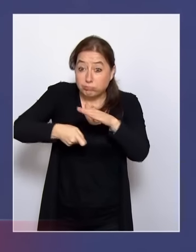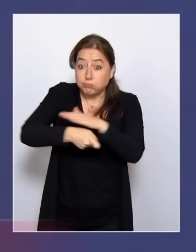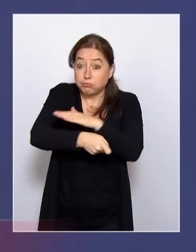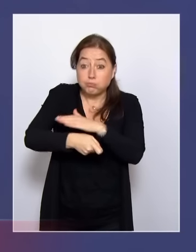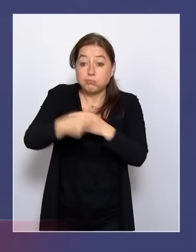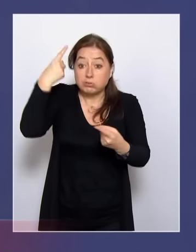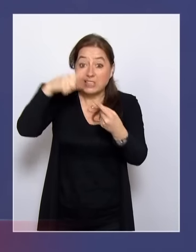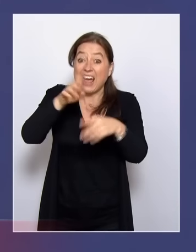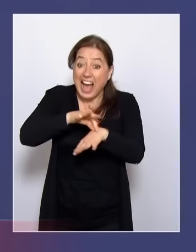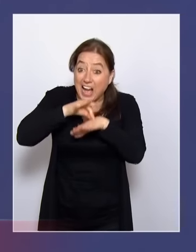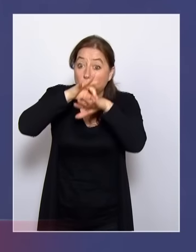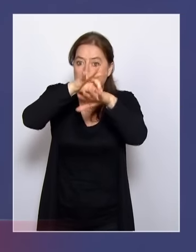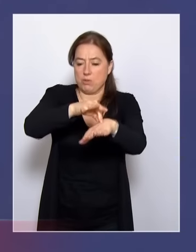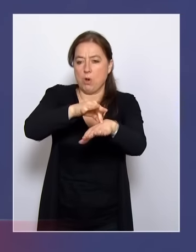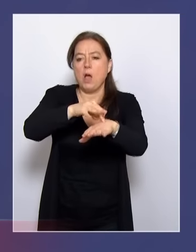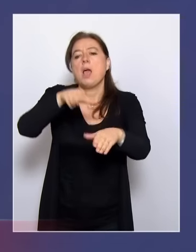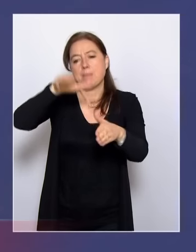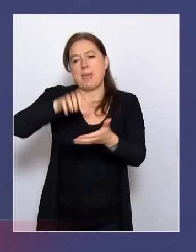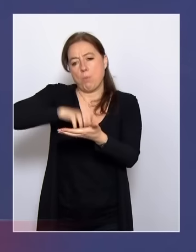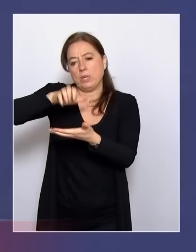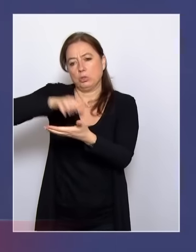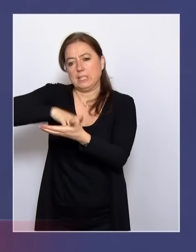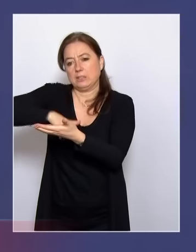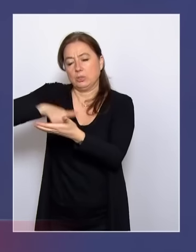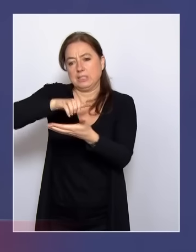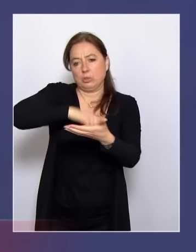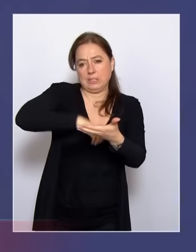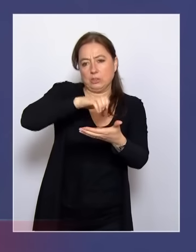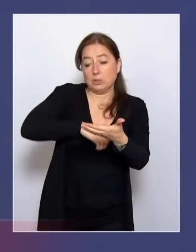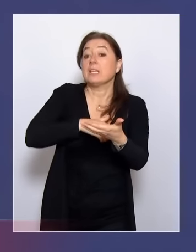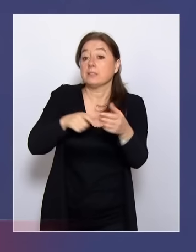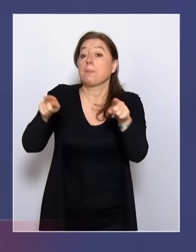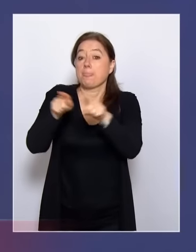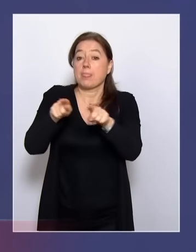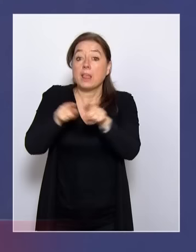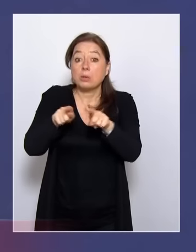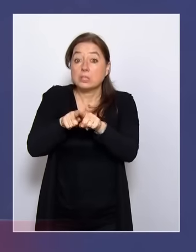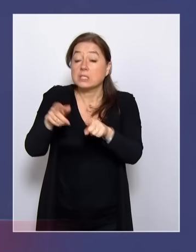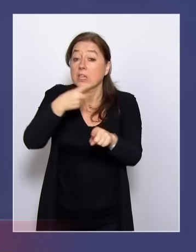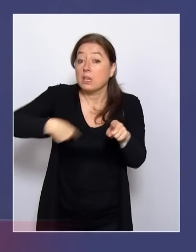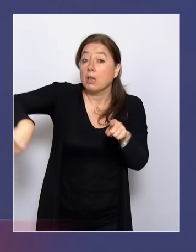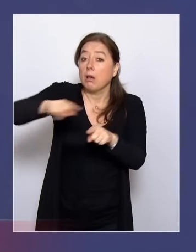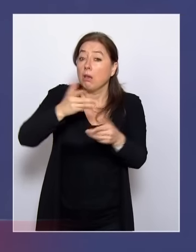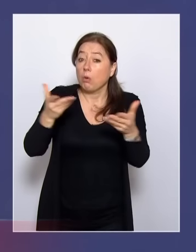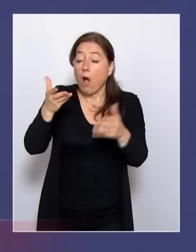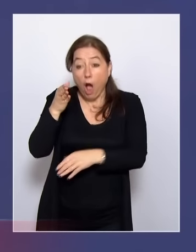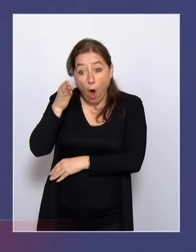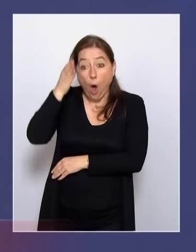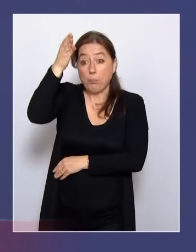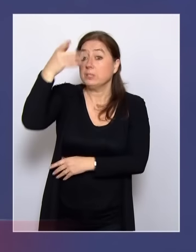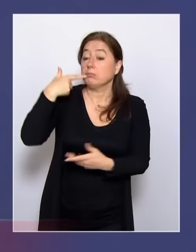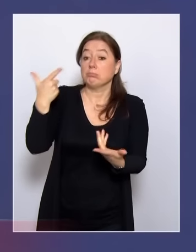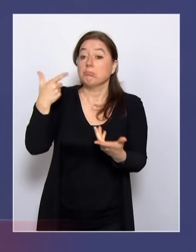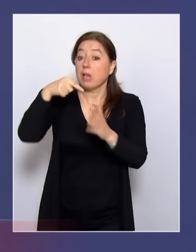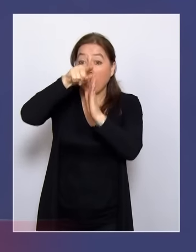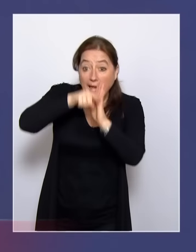'accompagnement, plus de confiance et moins de texte et au principe de subsidiarité qui permet d'avoir des ambitions des règles européennes pour ce